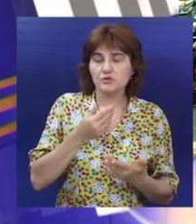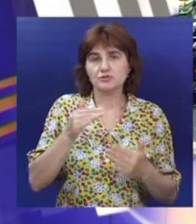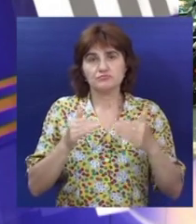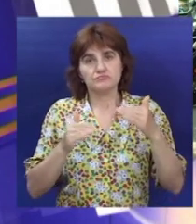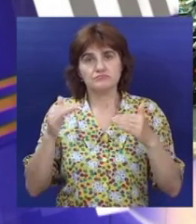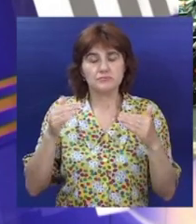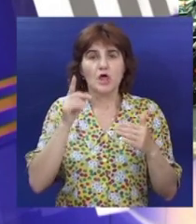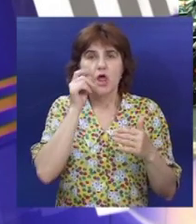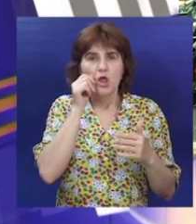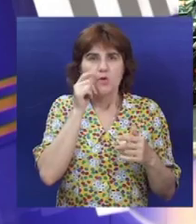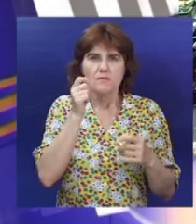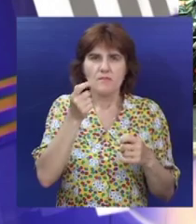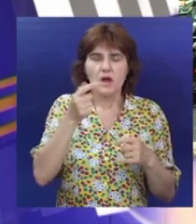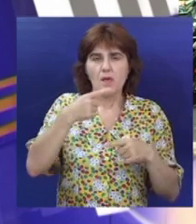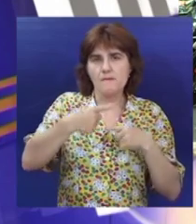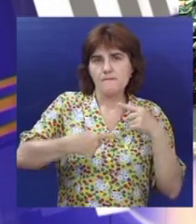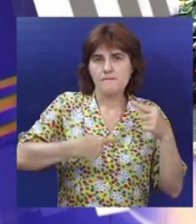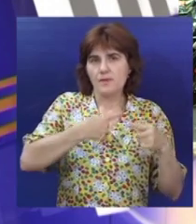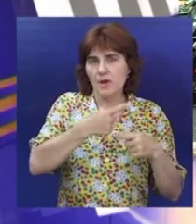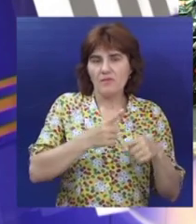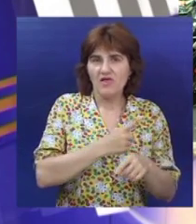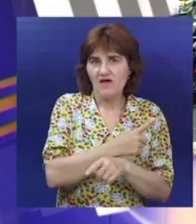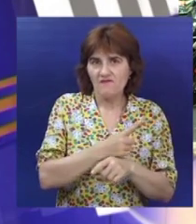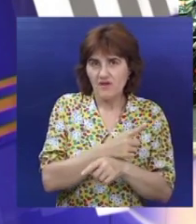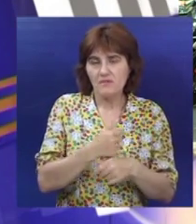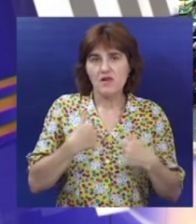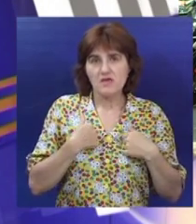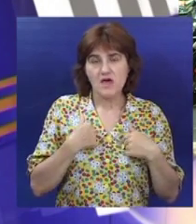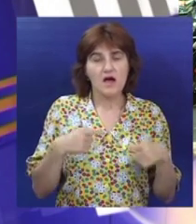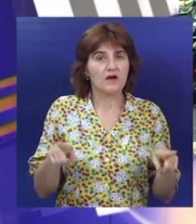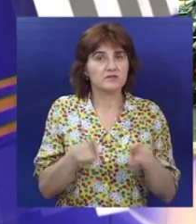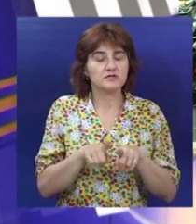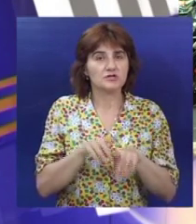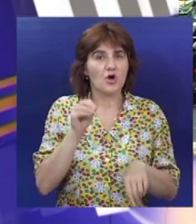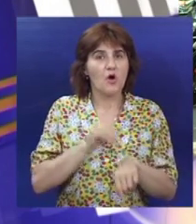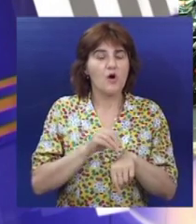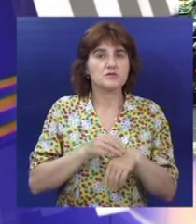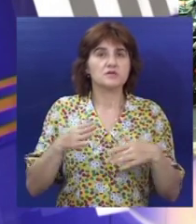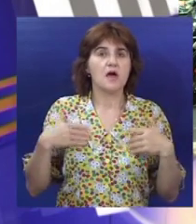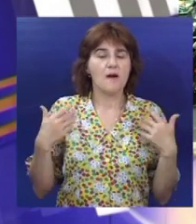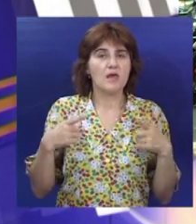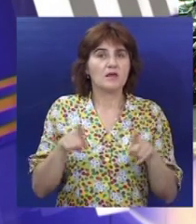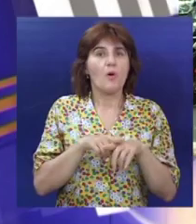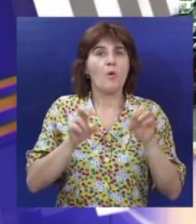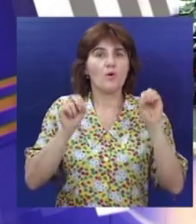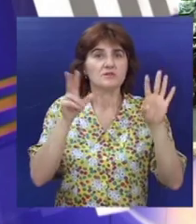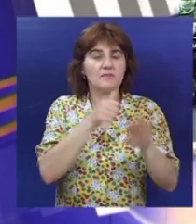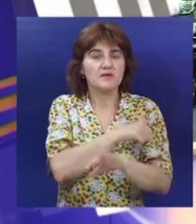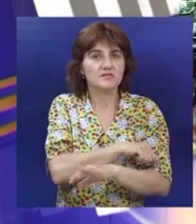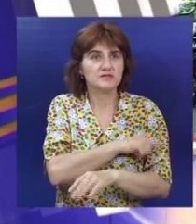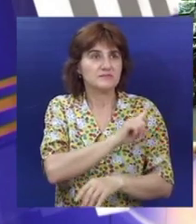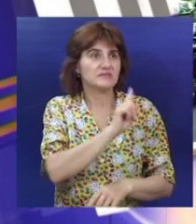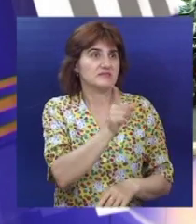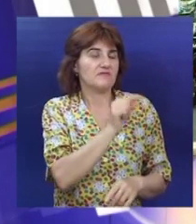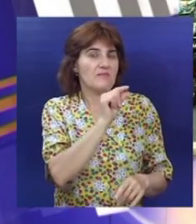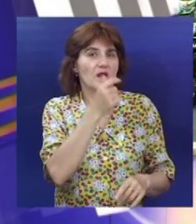lepši. Ljudi su se malo promenili vremenom, ali ja sam još uvijek 18 godina. Znači, kad se vratim ovde, svi